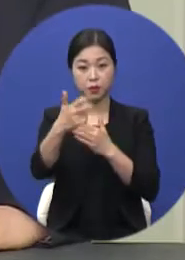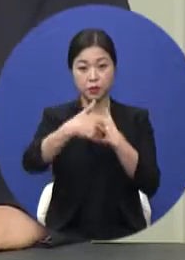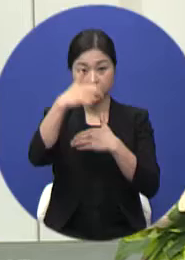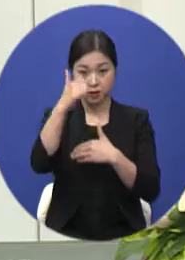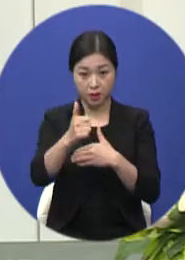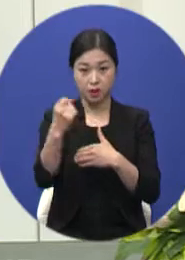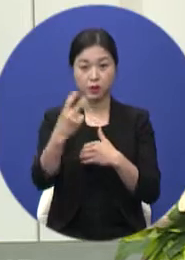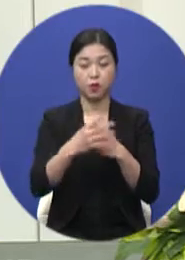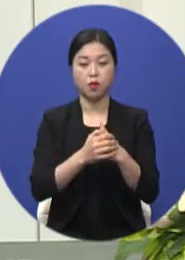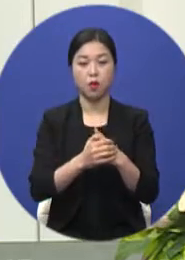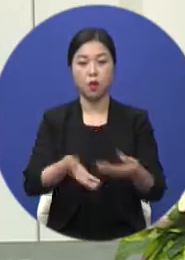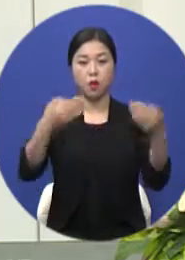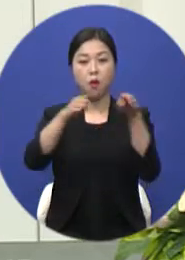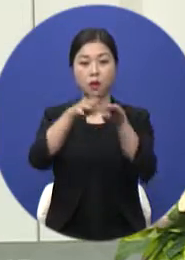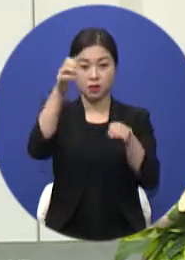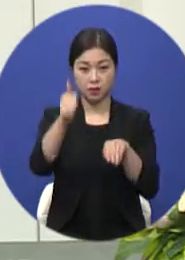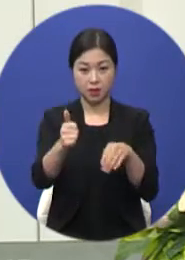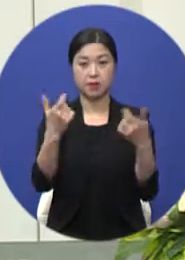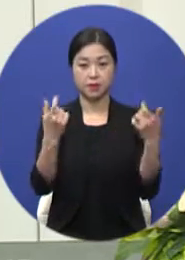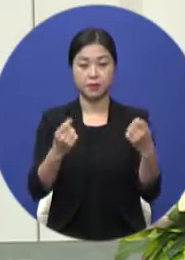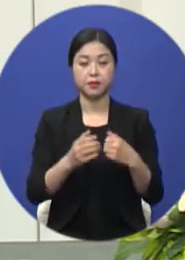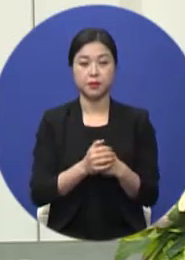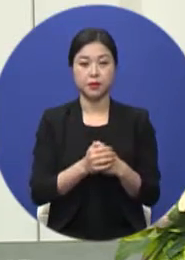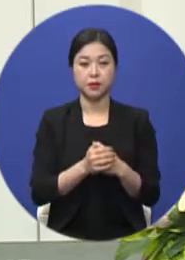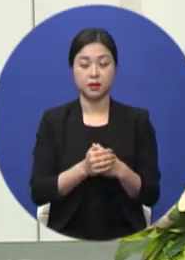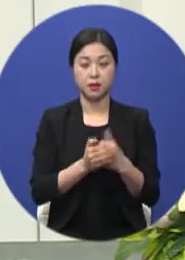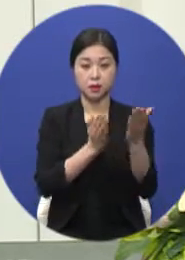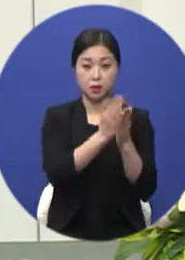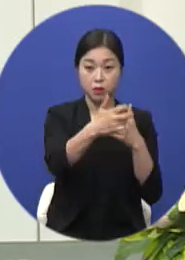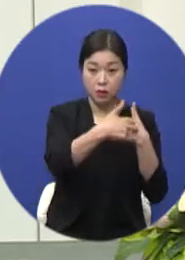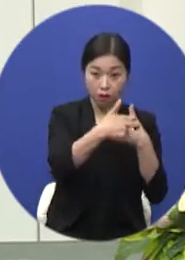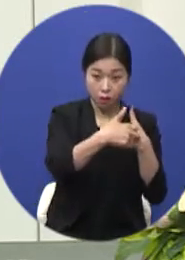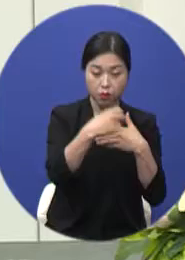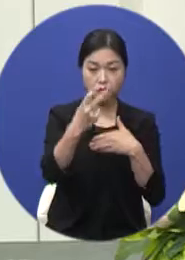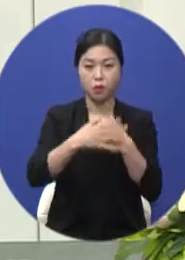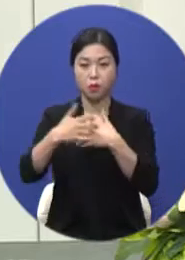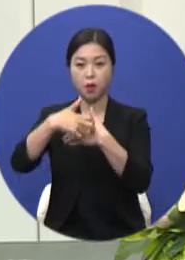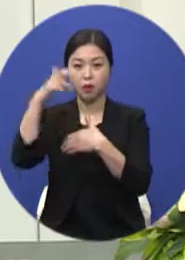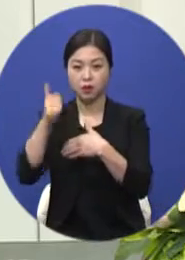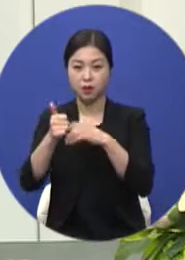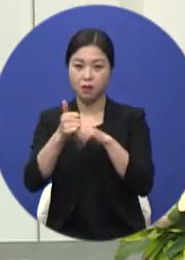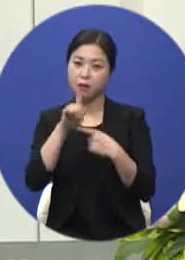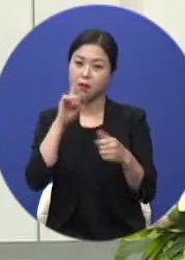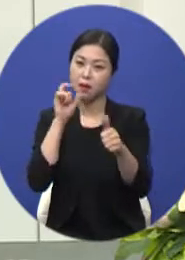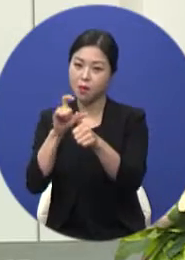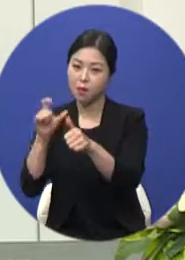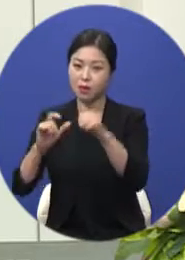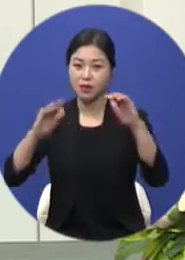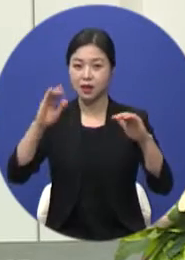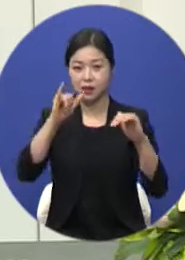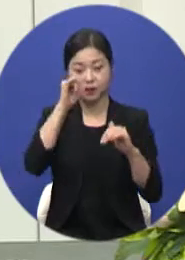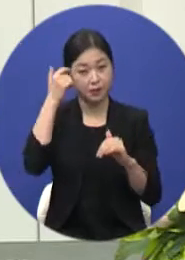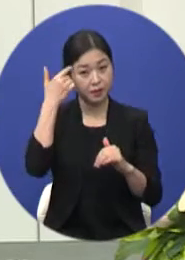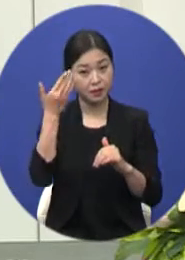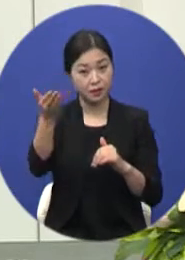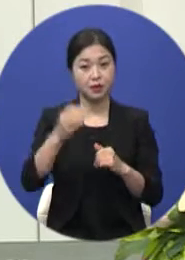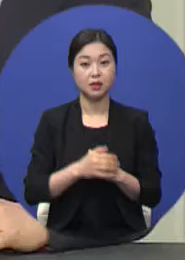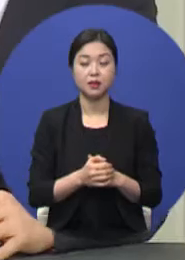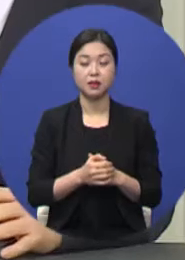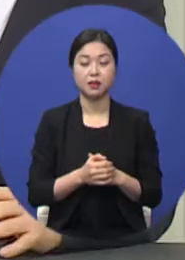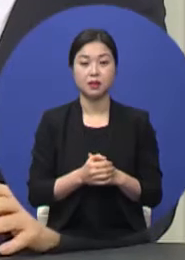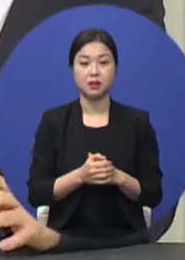전문의면서도 원장인데 전문의하고 뭐 저기 원장하고 뭐 이게 또 표현의 차이가 있나요? 성 원장님?